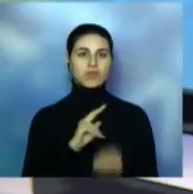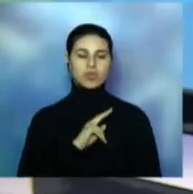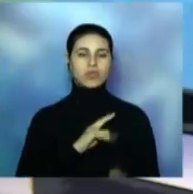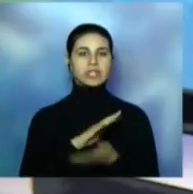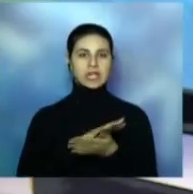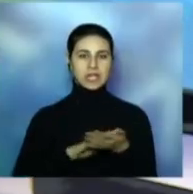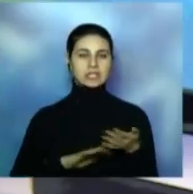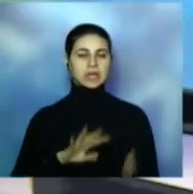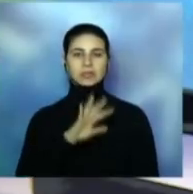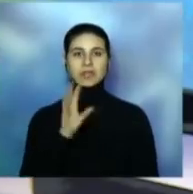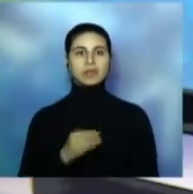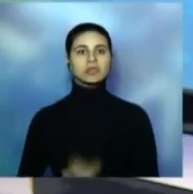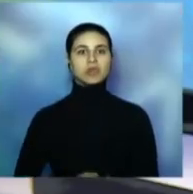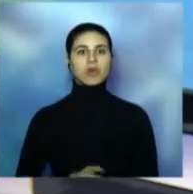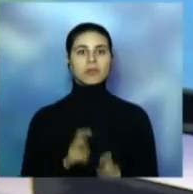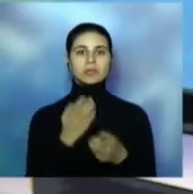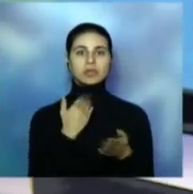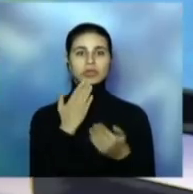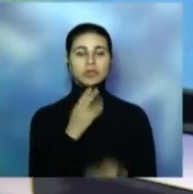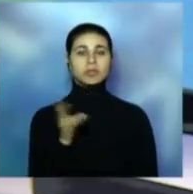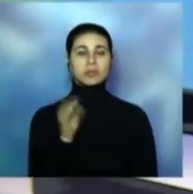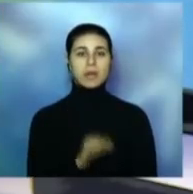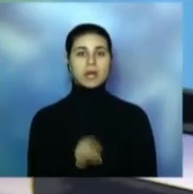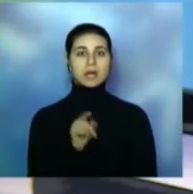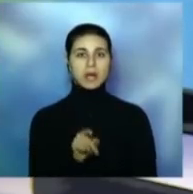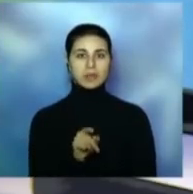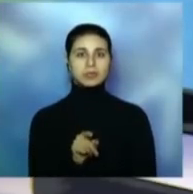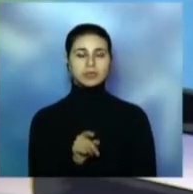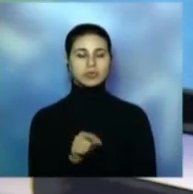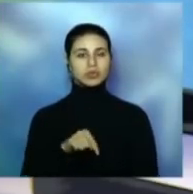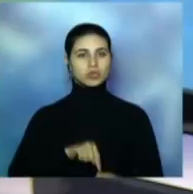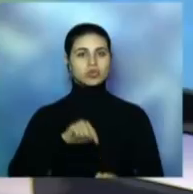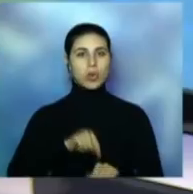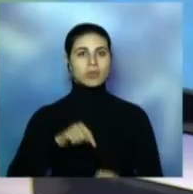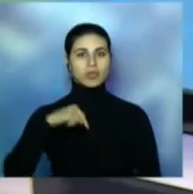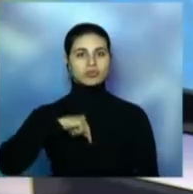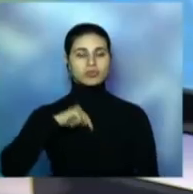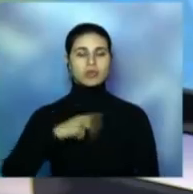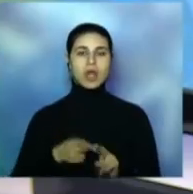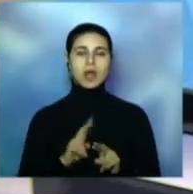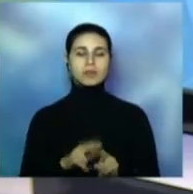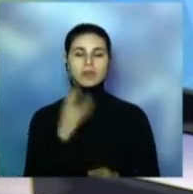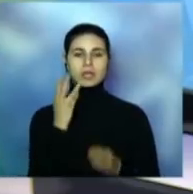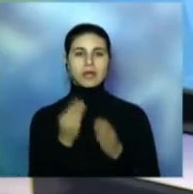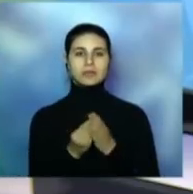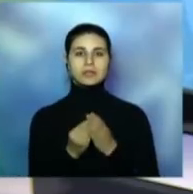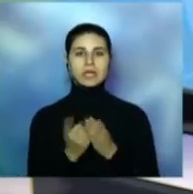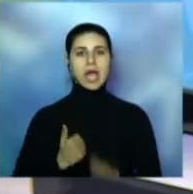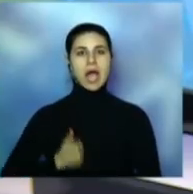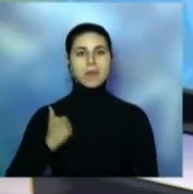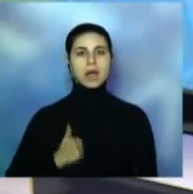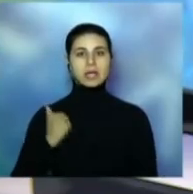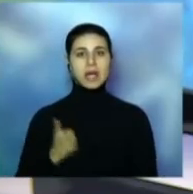აგრძელებს ყველაფერთან ცხოვრებასთან ურთიერთობას, მაგრამ რეალურად ის გრძნობდეს, რომ აი ამ შეძენილი